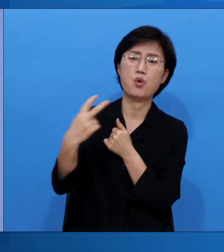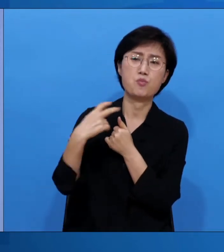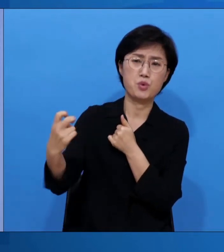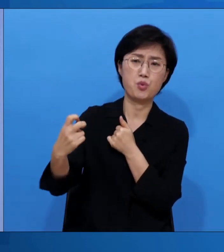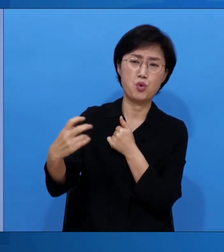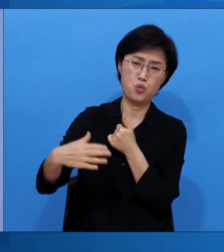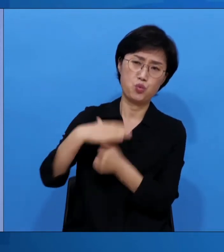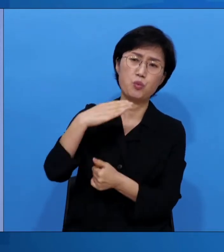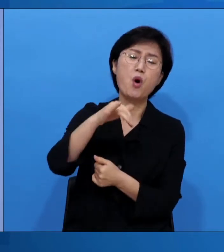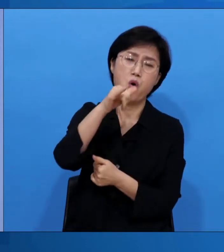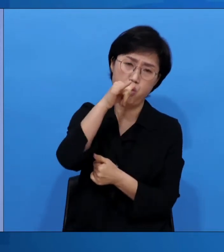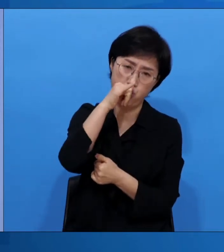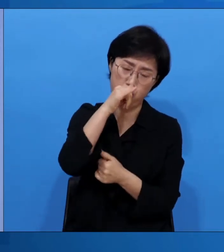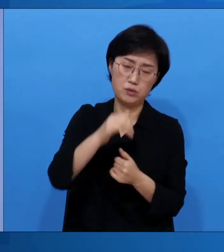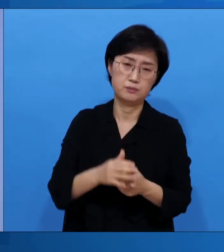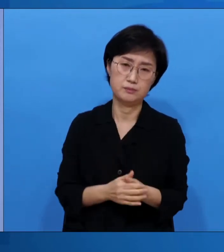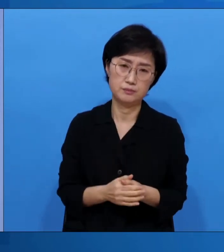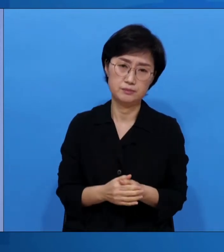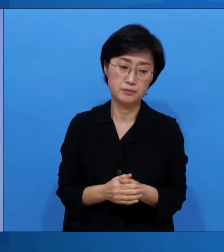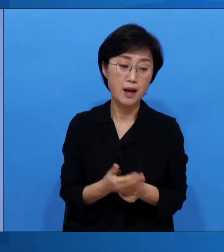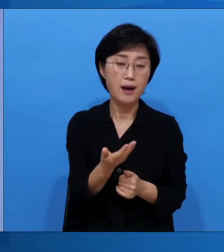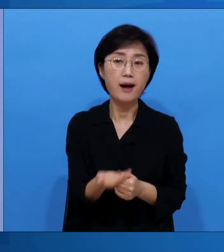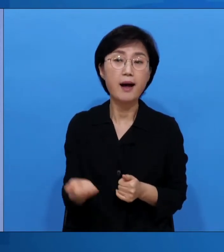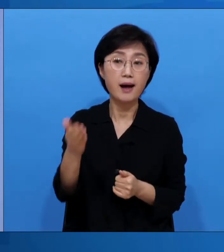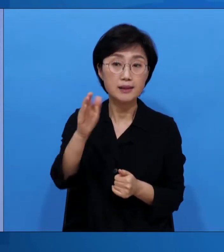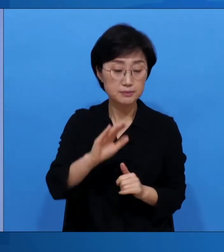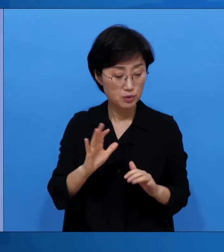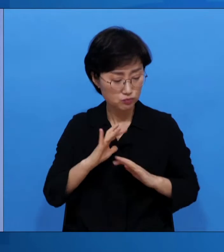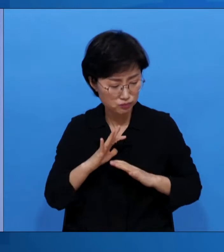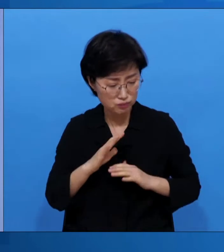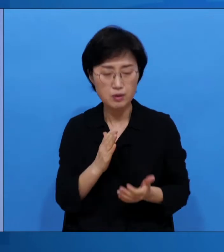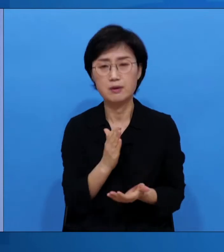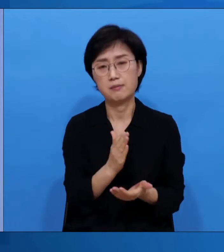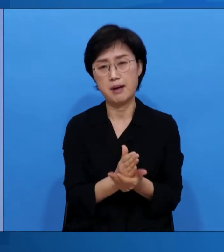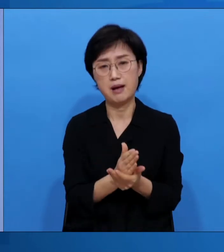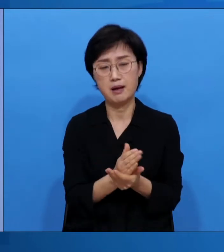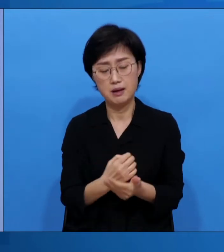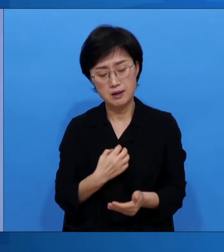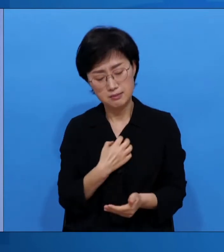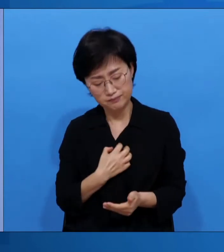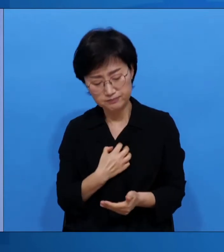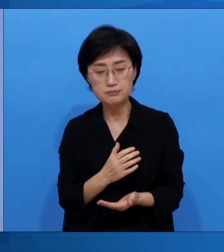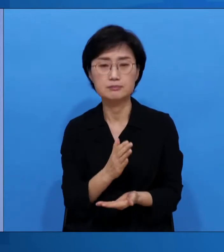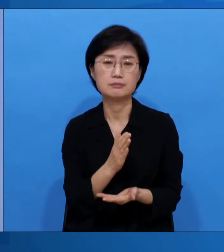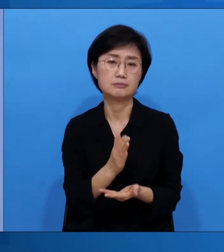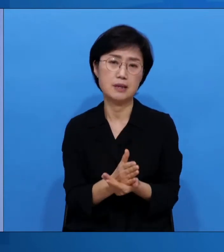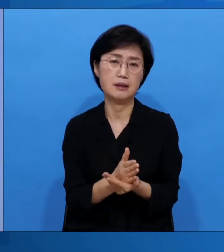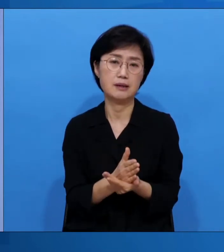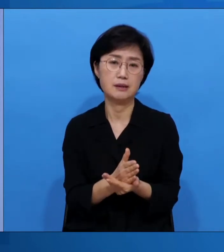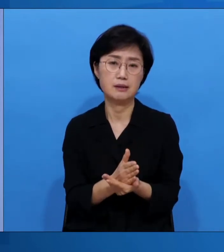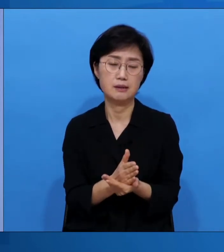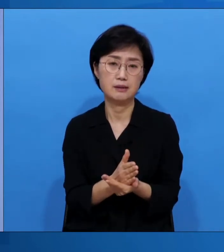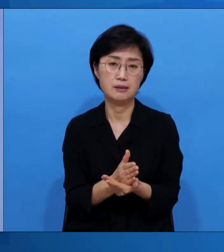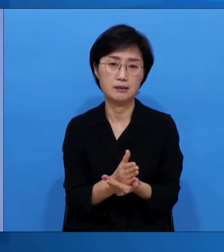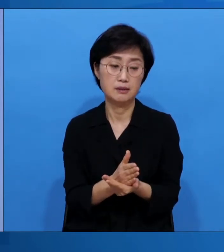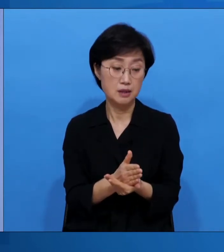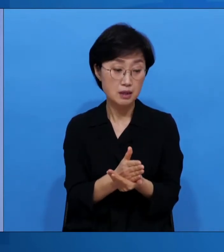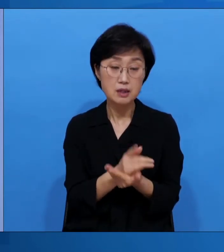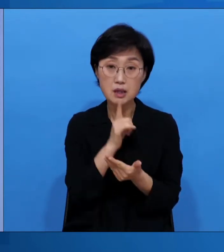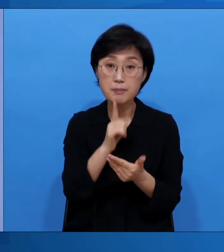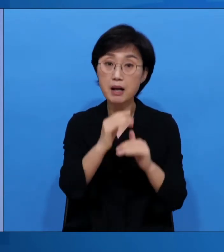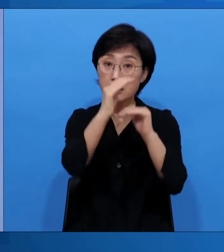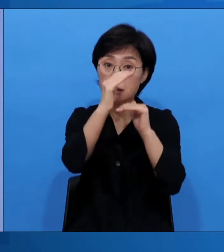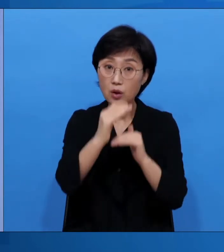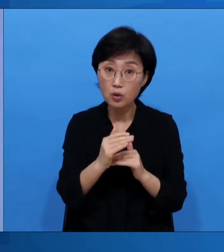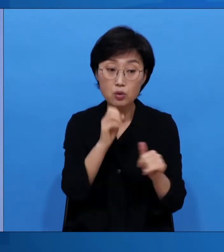and your relatives will go and hate you. 두려워하지 말고 염려하지 말라. But do not be afraid, do not worry. 주의 종들에게 한 얘기예요. These are